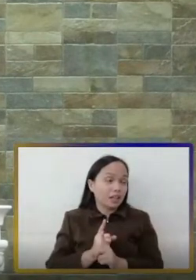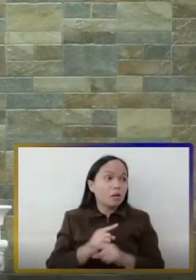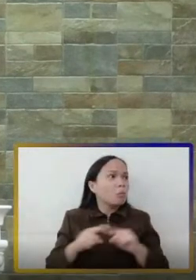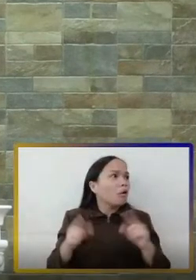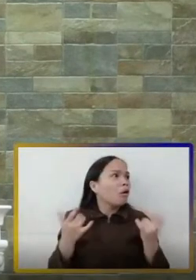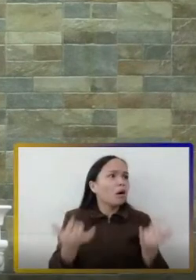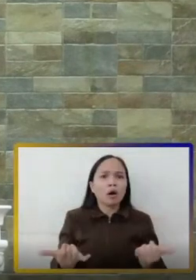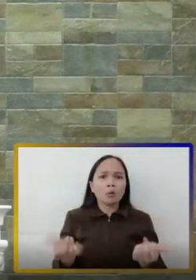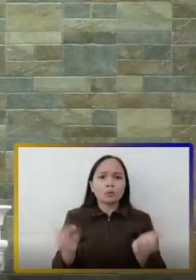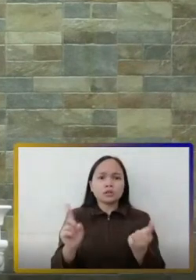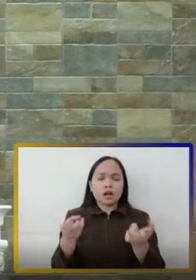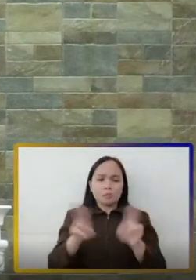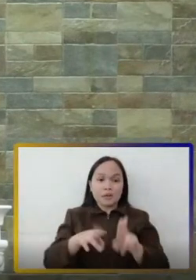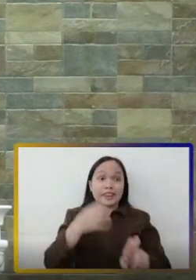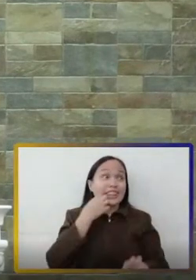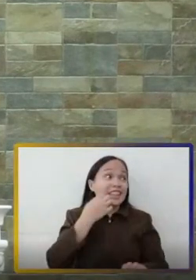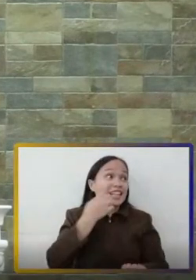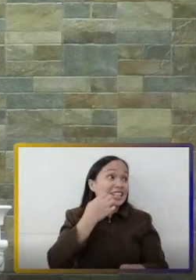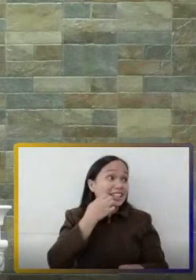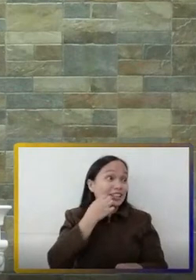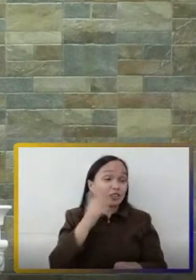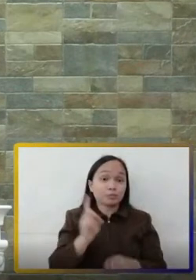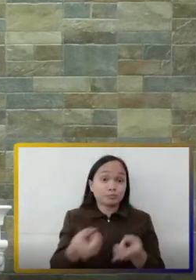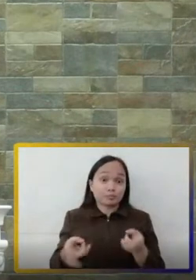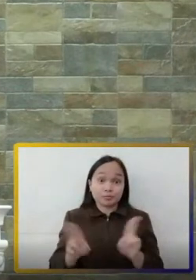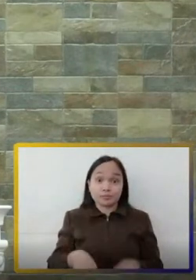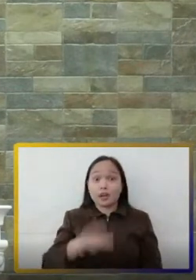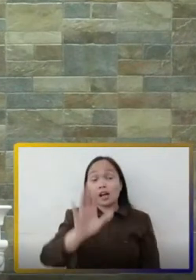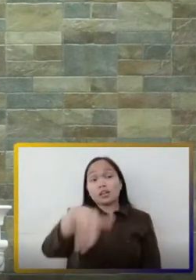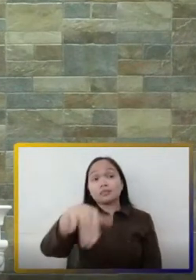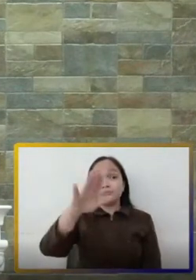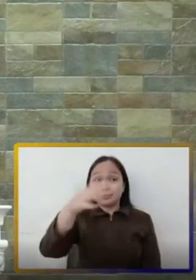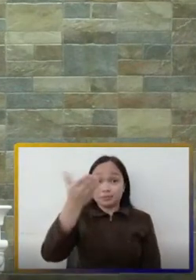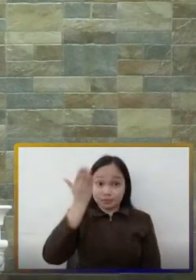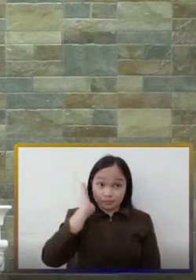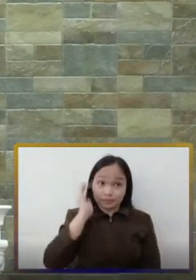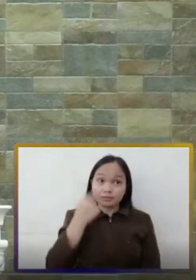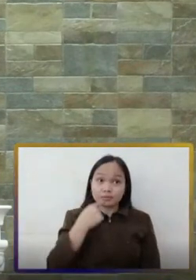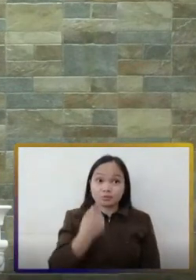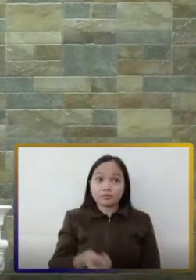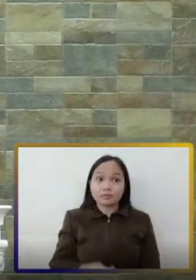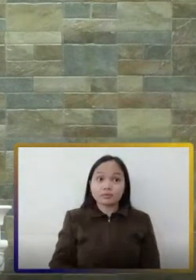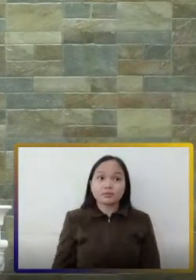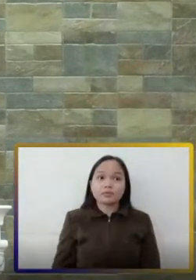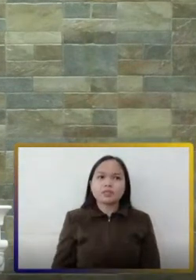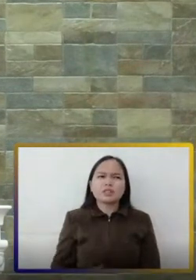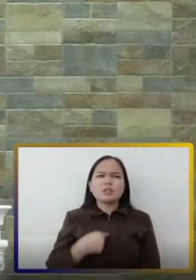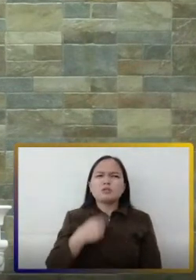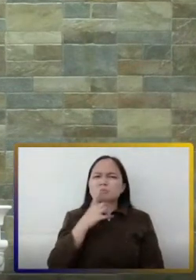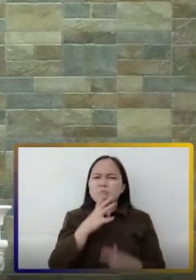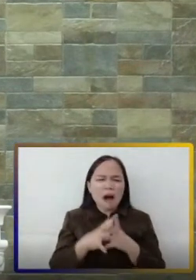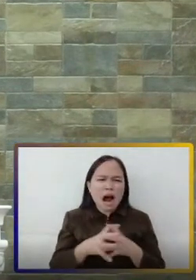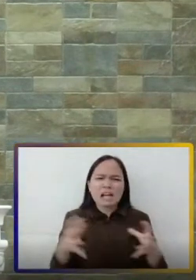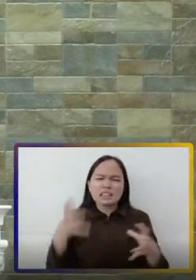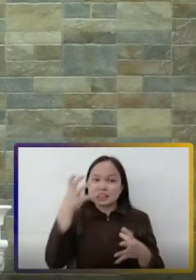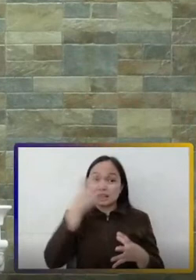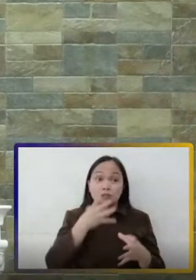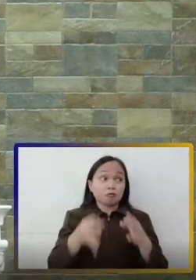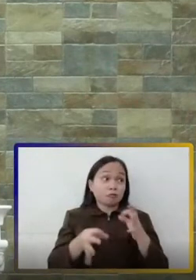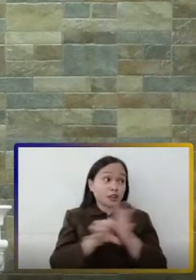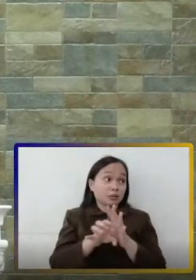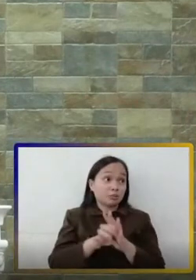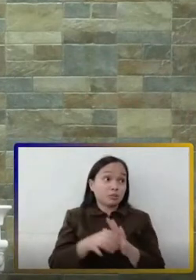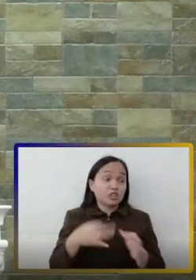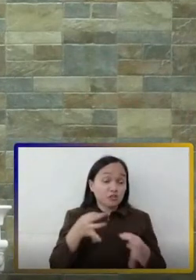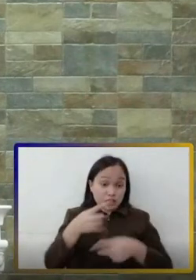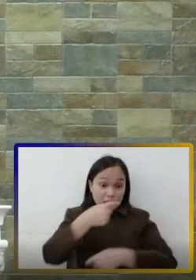Ngayon, sa loob ng kainan, kaya nga po, sasabihin ko na sa inyo, ang asar na asar ako. Pag may kasama ako